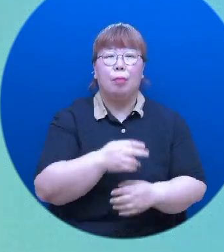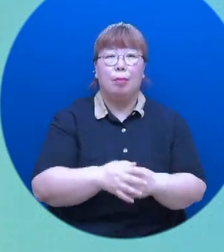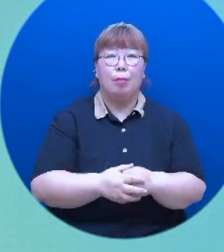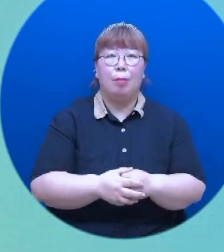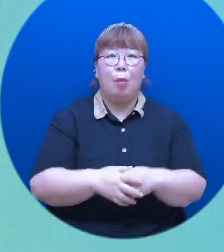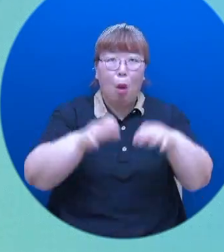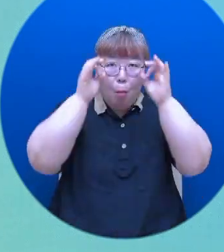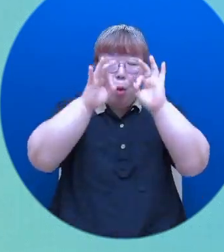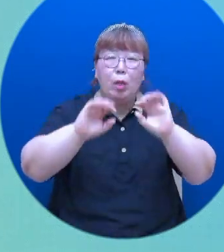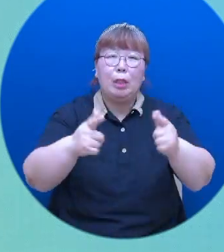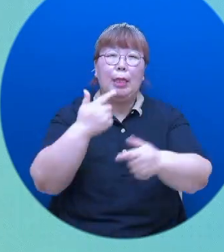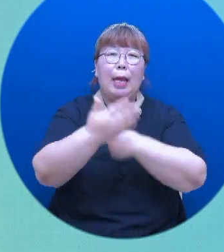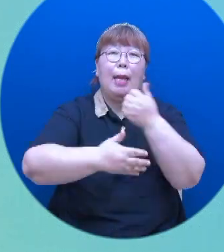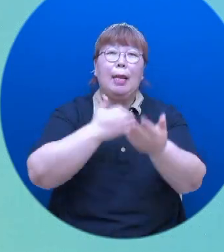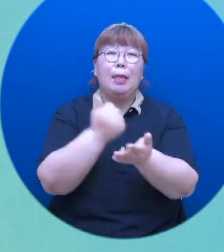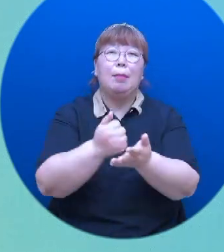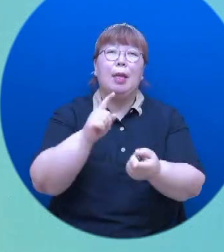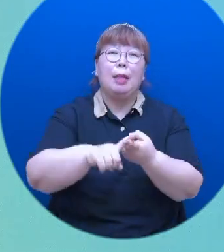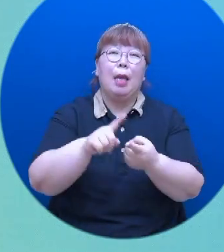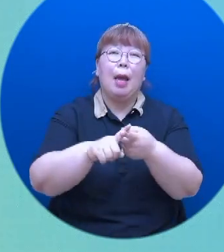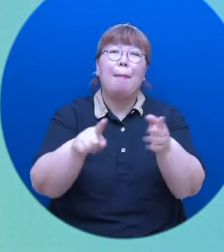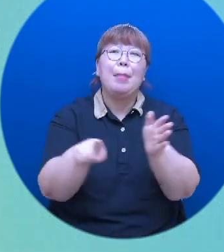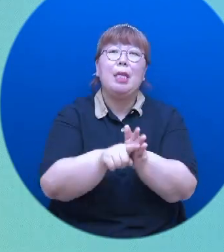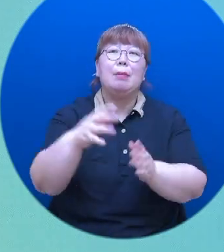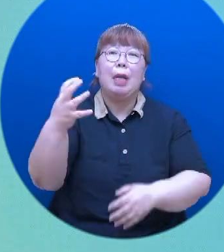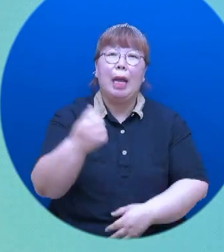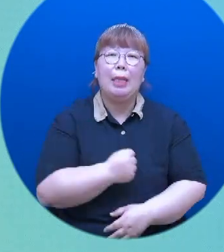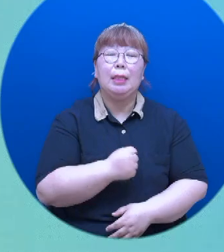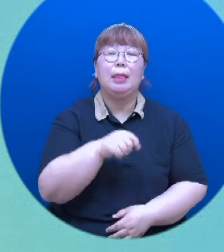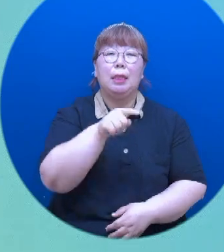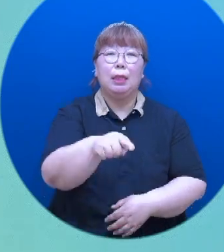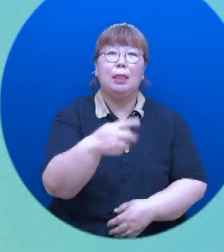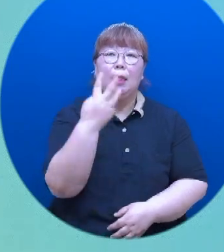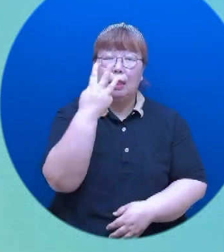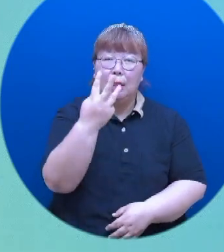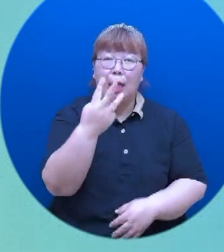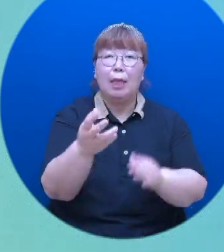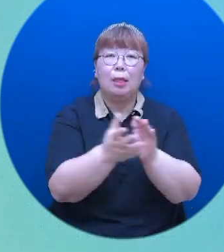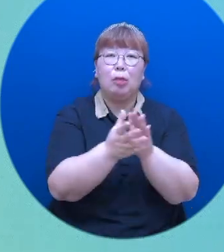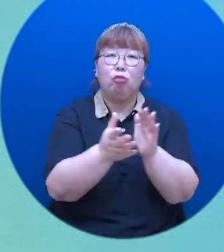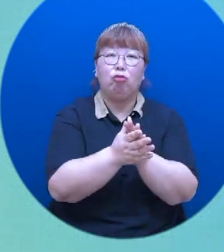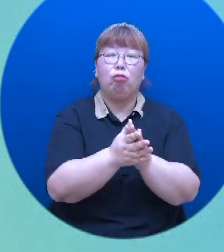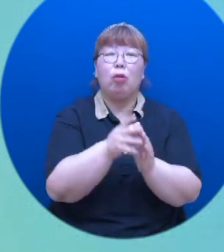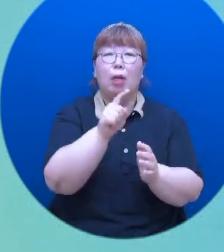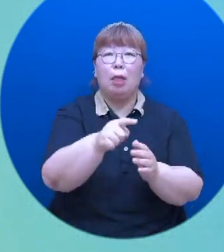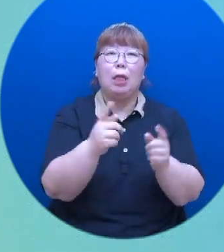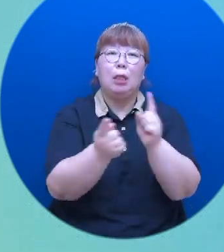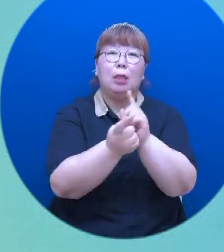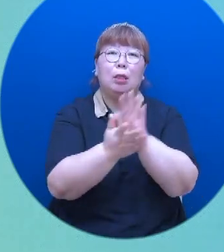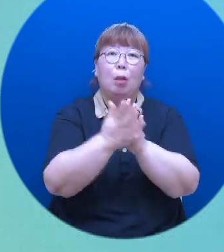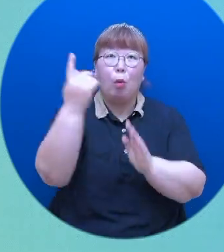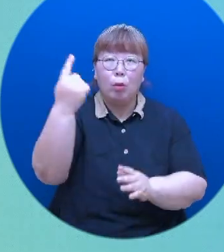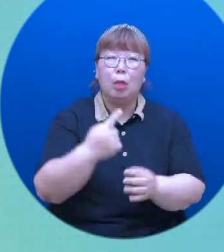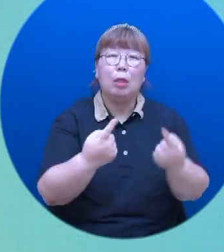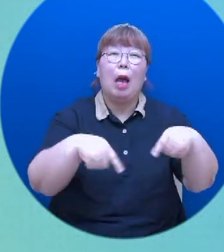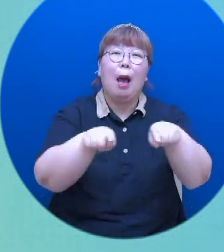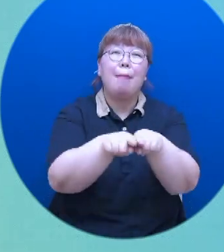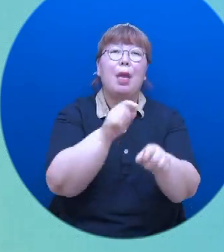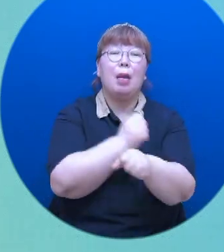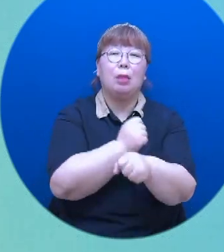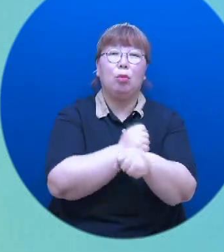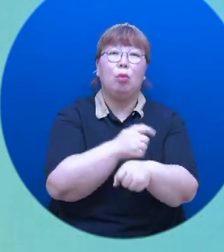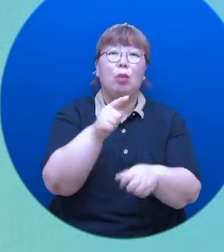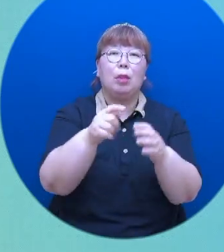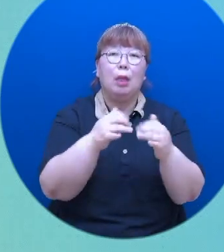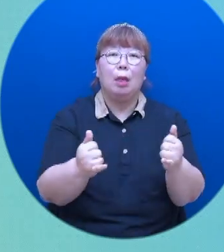보이지 않는 하나님에 대한 믿음을 가지고 있던 그들에게 하나님은 친히 찾아오셔서 그들과 함께하여 그들을